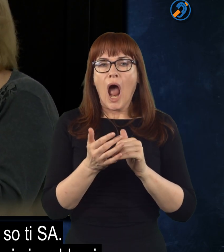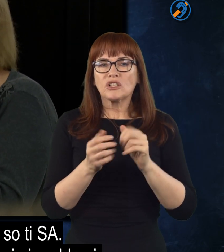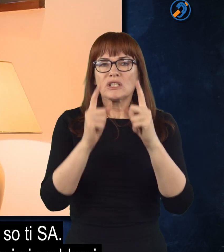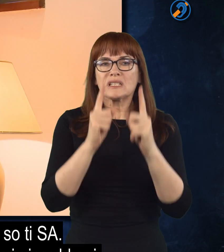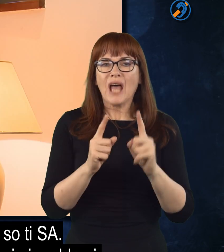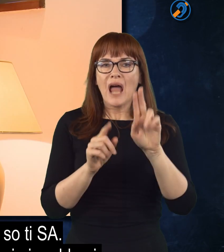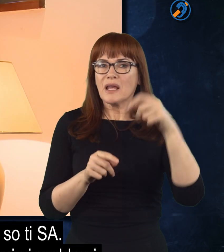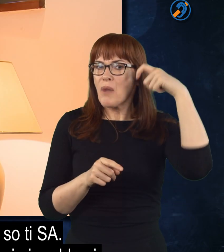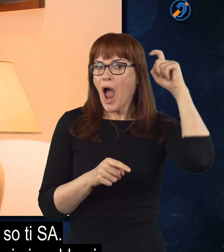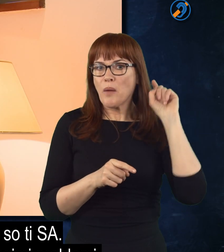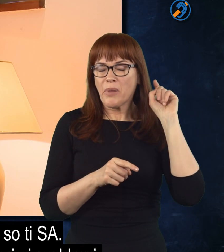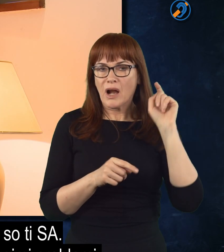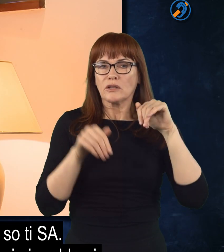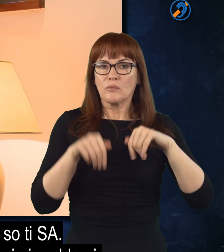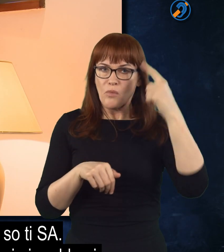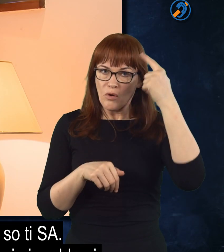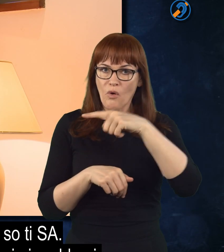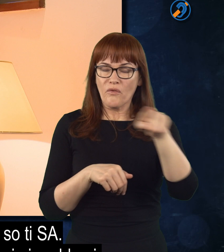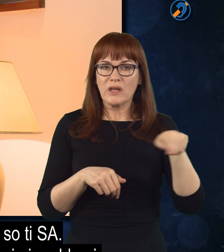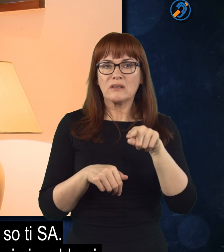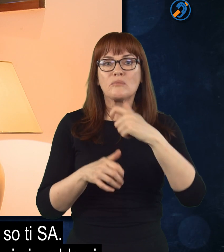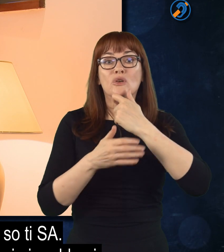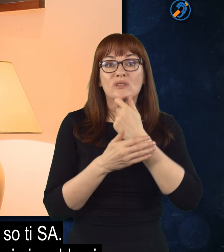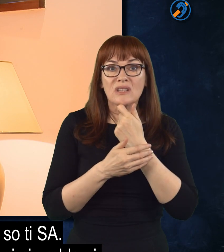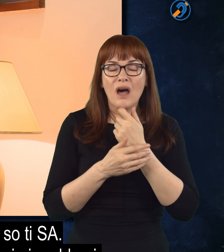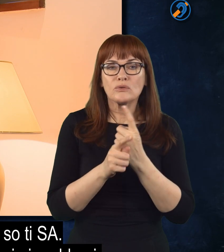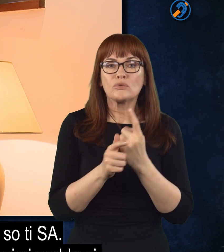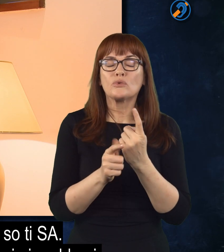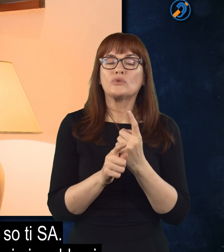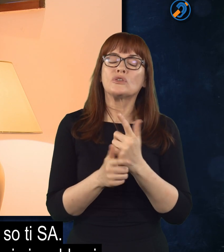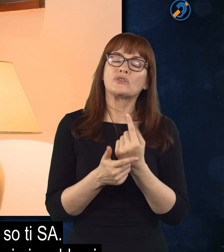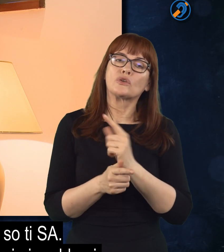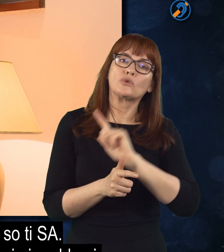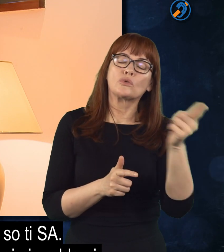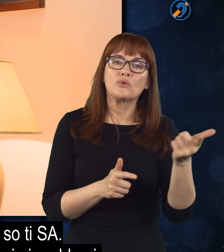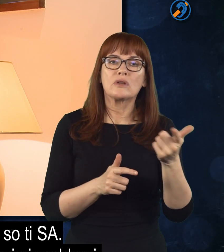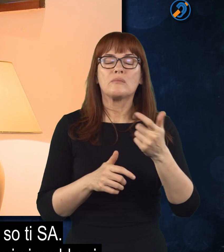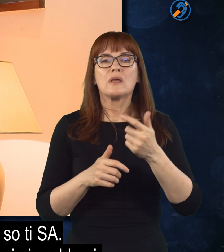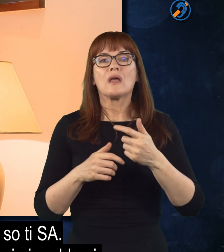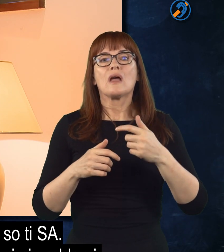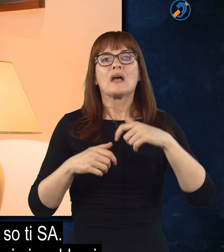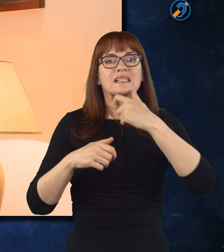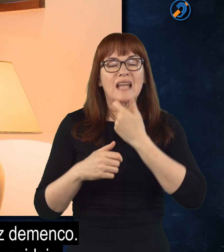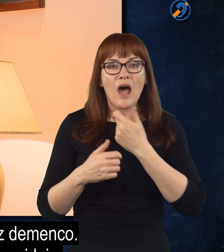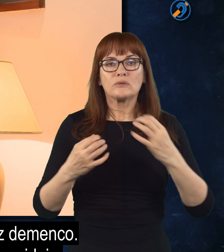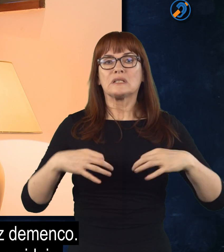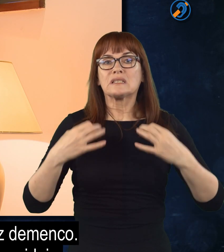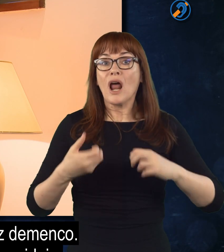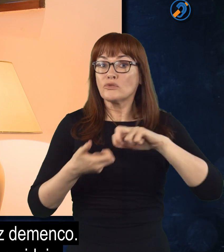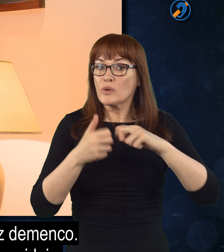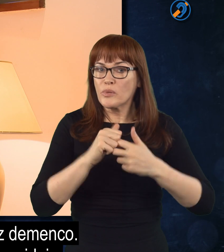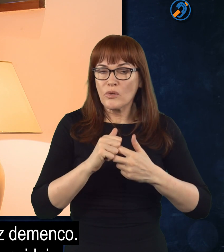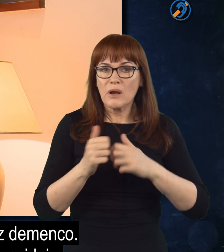so ti slušni aparati. Moramo vedeti, da tam so starostniki tudi z drugimi starostnimi problemi, zdravstvenimi